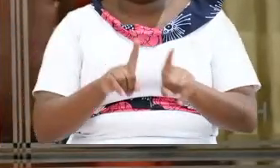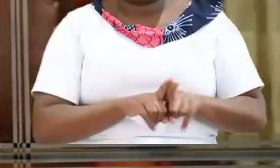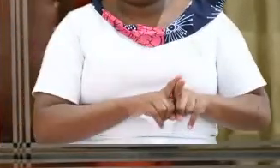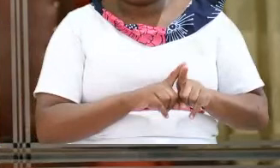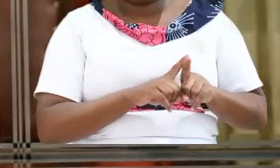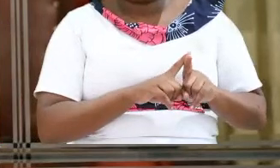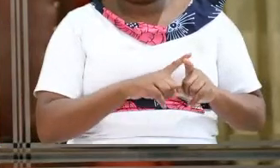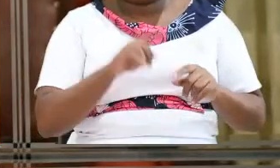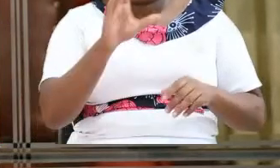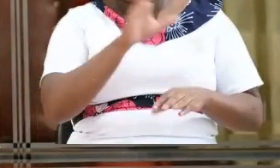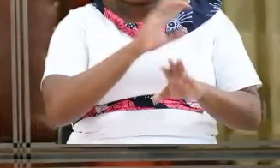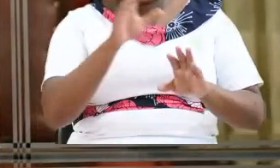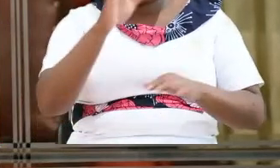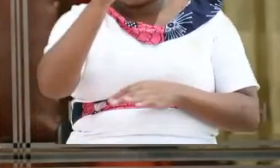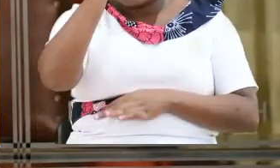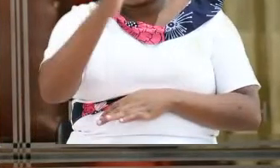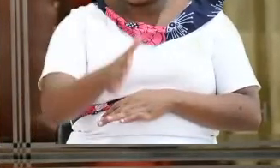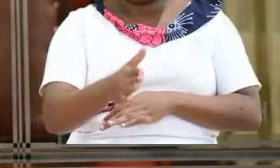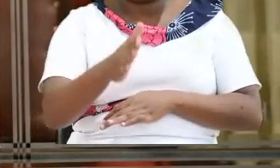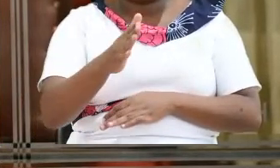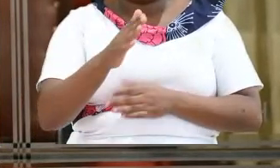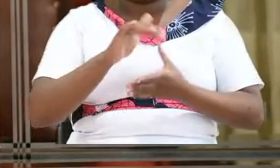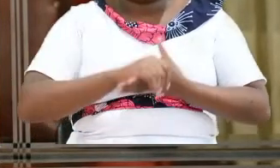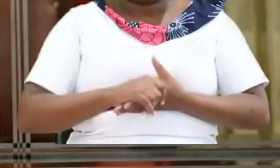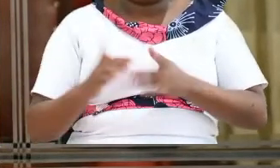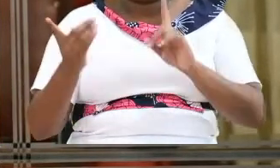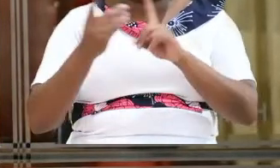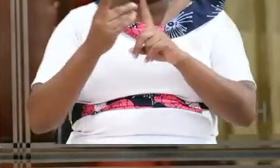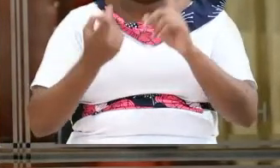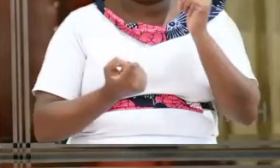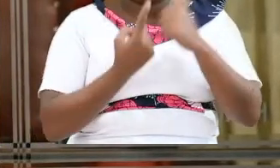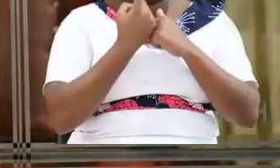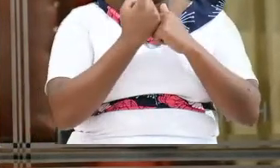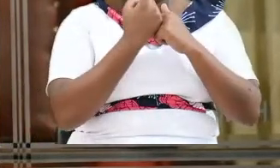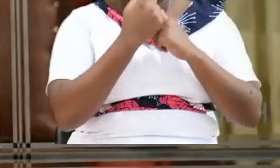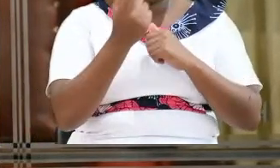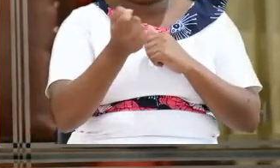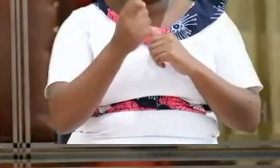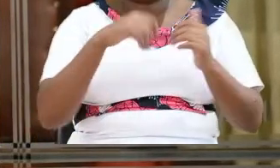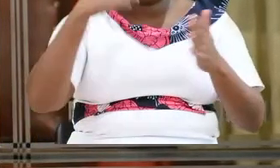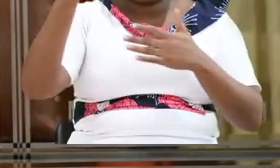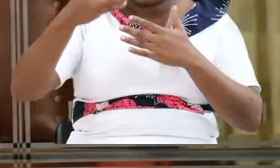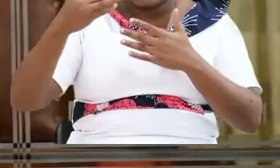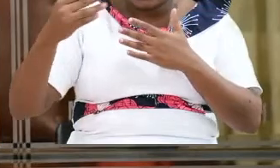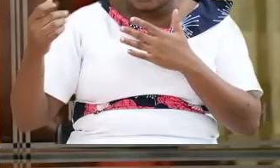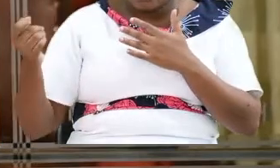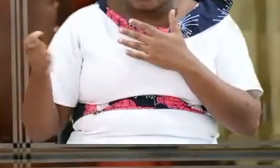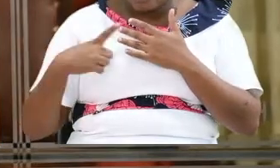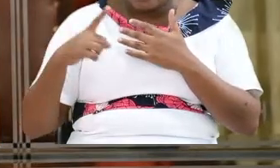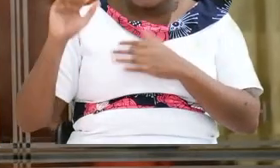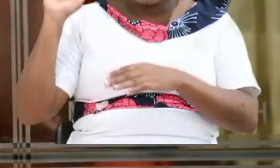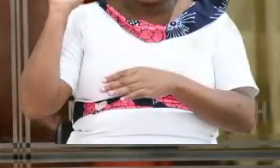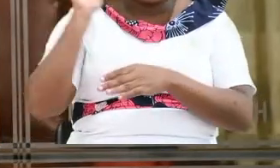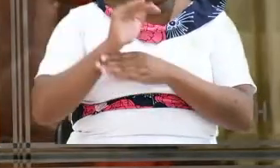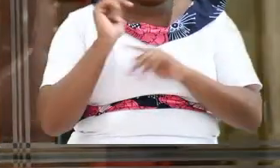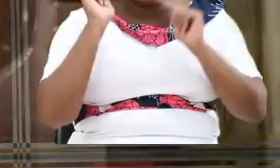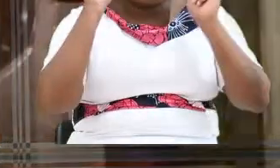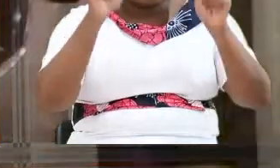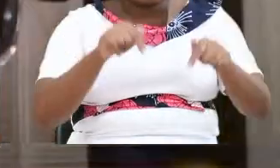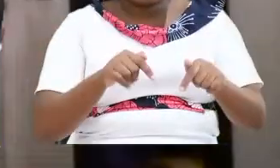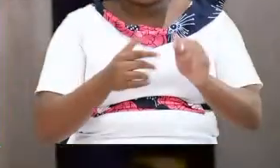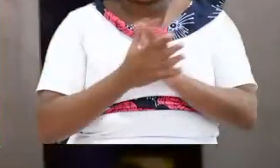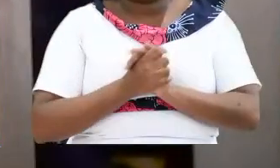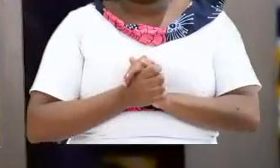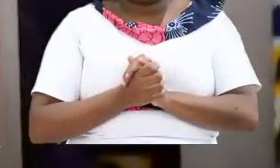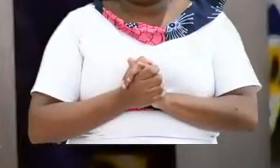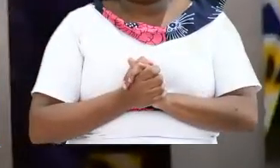Kwaya Sunday itakuweko tarehe 11 mwezi ujao, tunaombwa kuhudhuria.